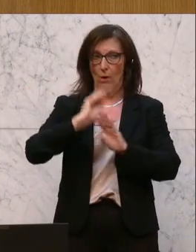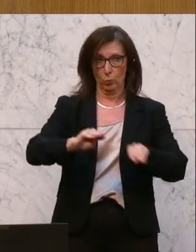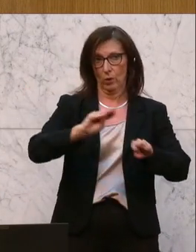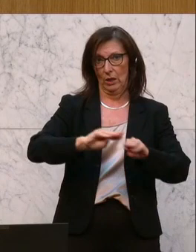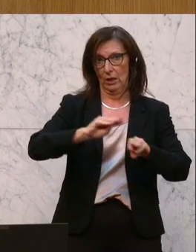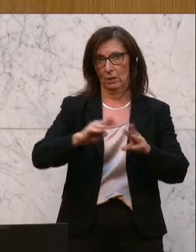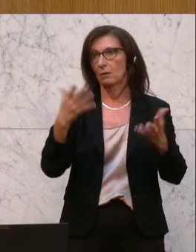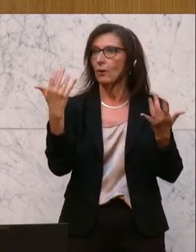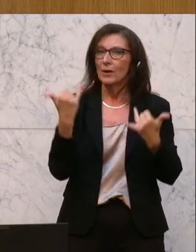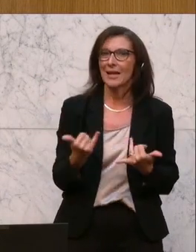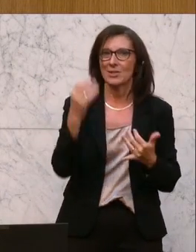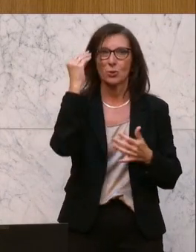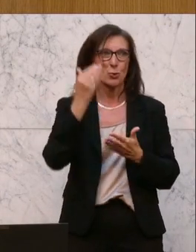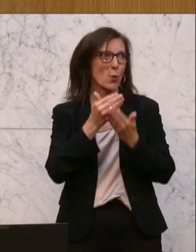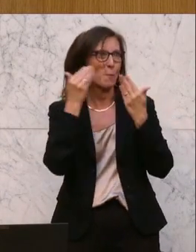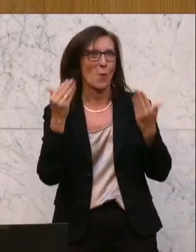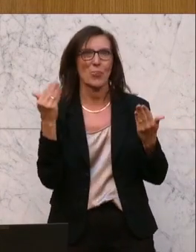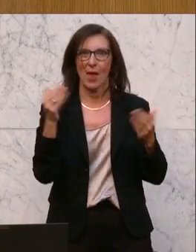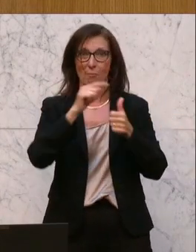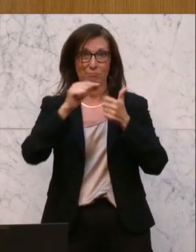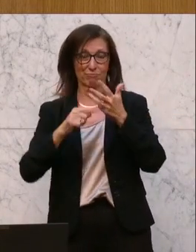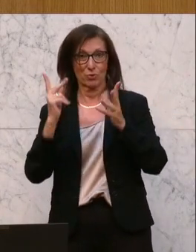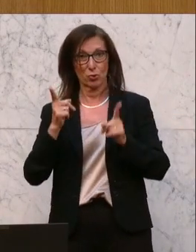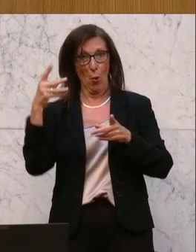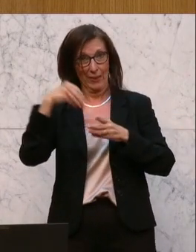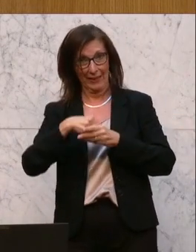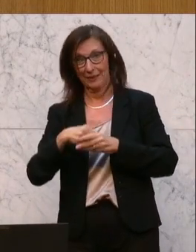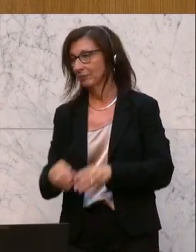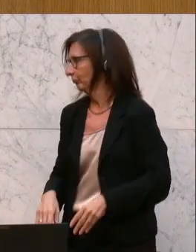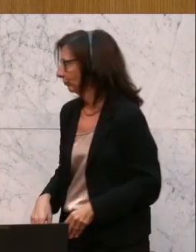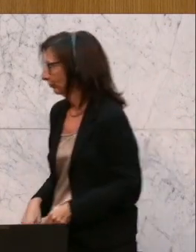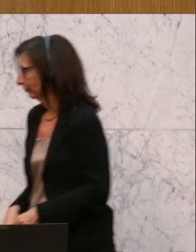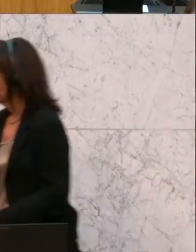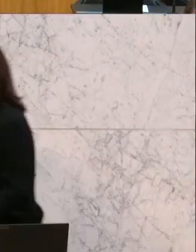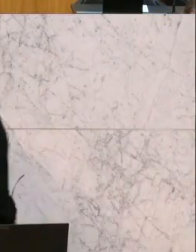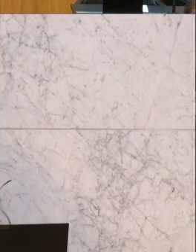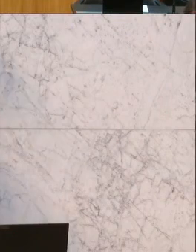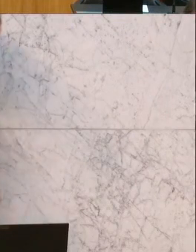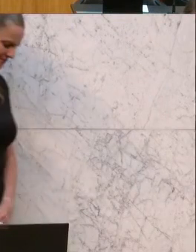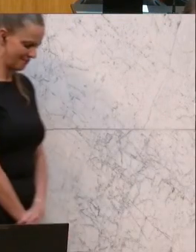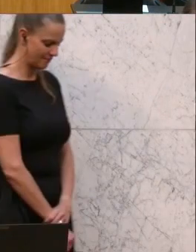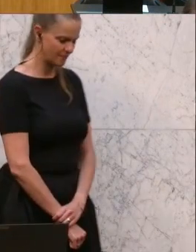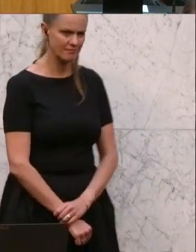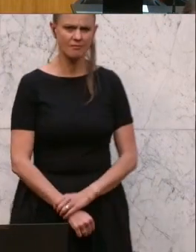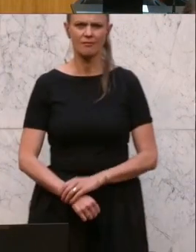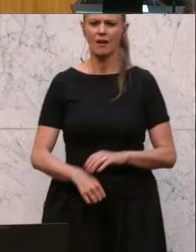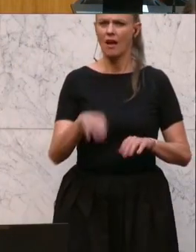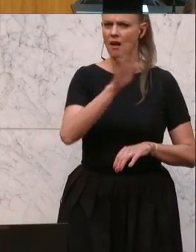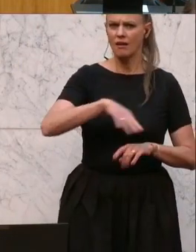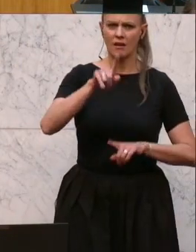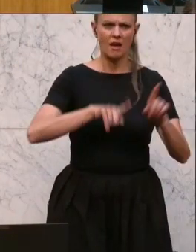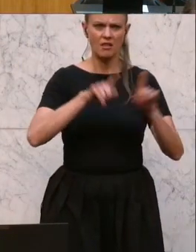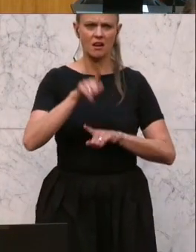in einer modernen Schule Platz haben müssen. Lassen Sie die Kindergärten nicht im Stich. Ich habe den Eindruck, das ist überhaupt ein Bereich, der Sie